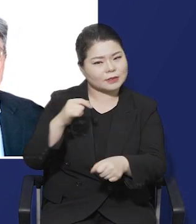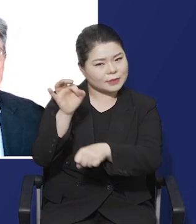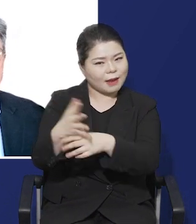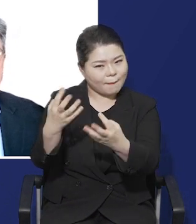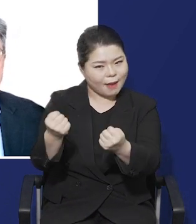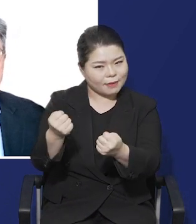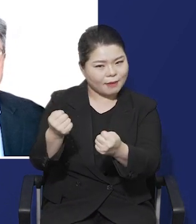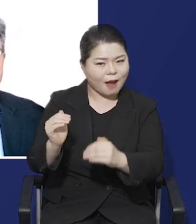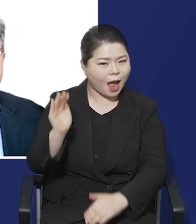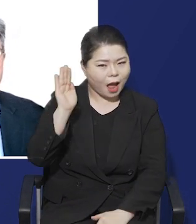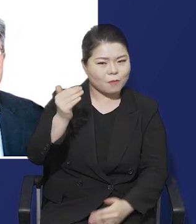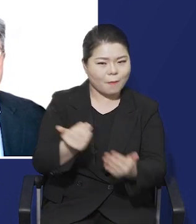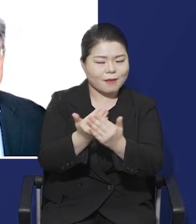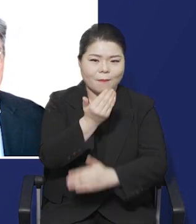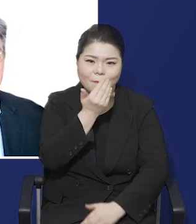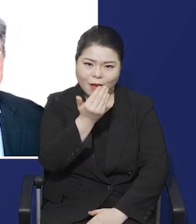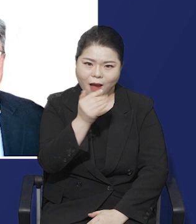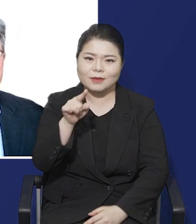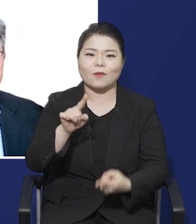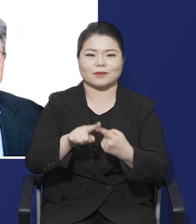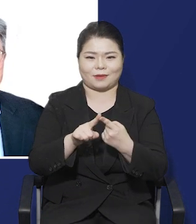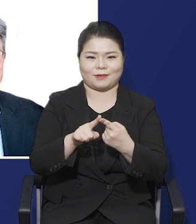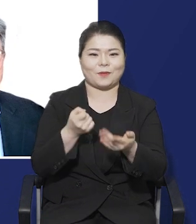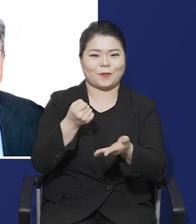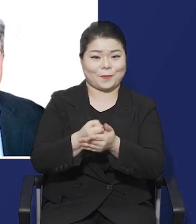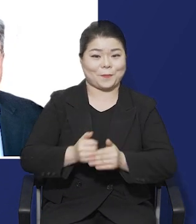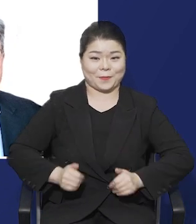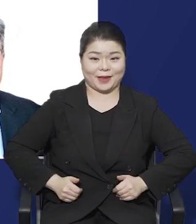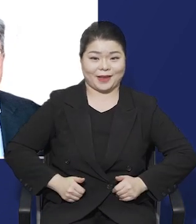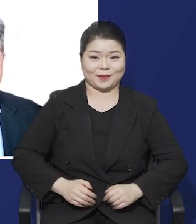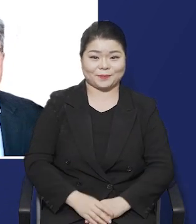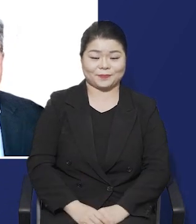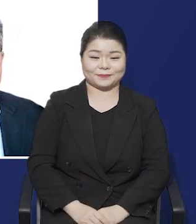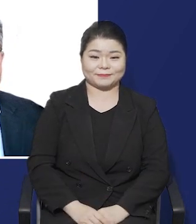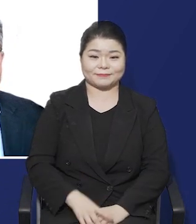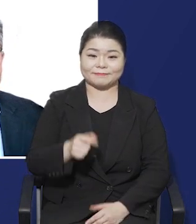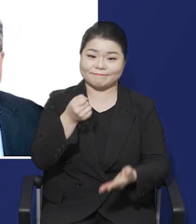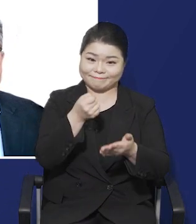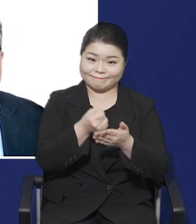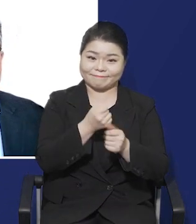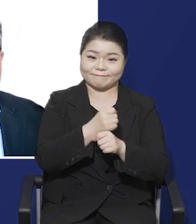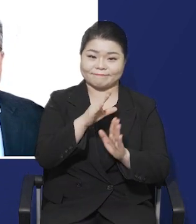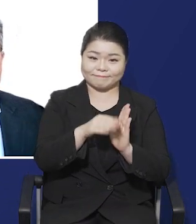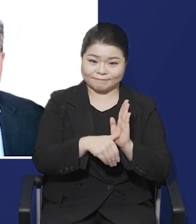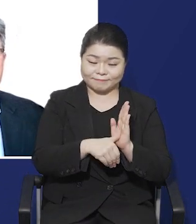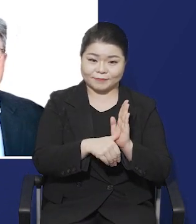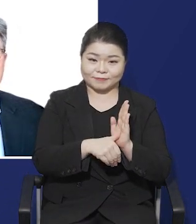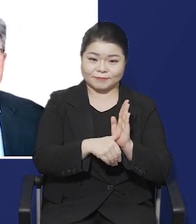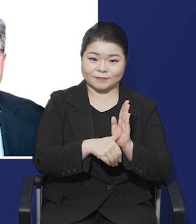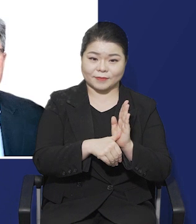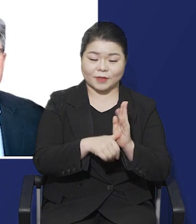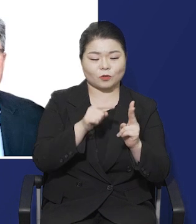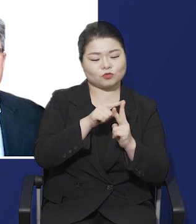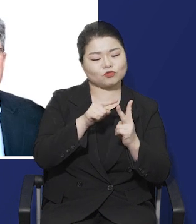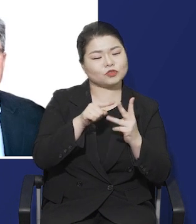그리고 성장률 등을 고려하여 결정을 하여야 합니다. 이러한 결정을 하기 위해서는 적어도